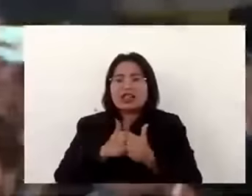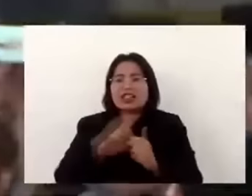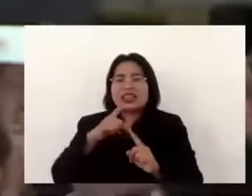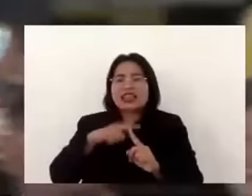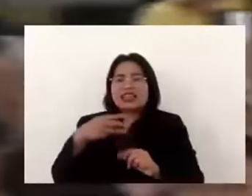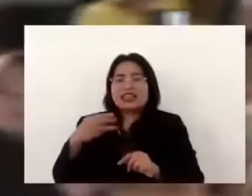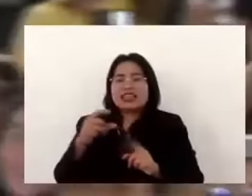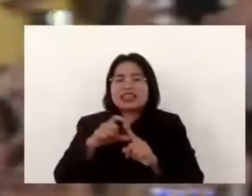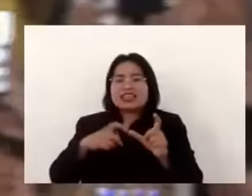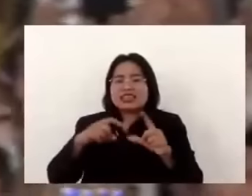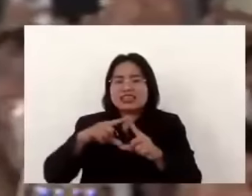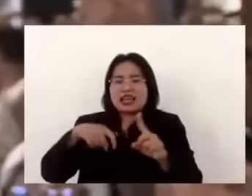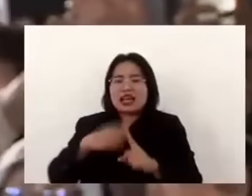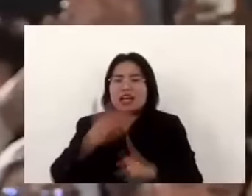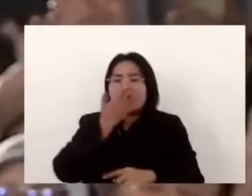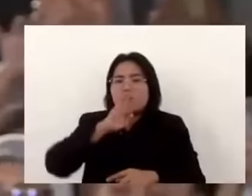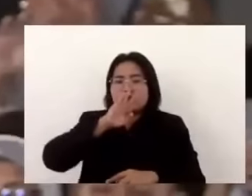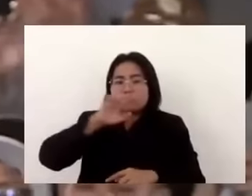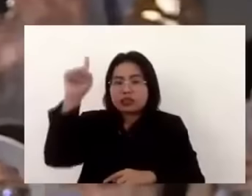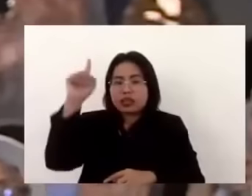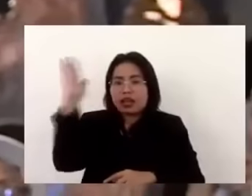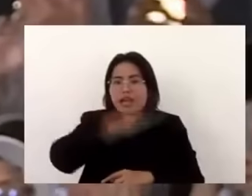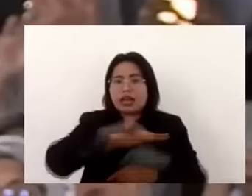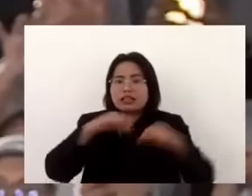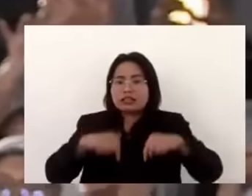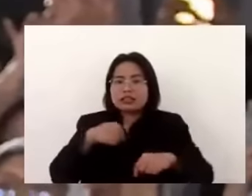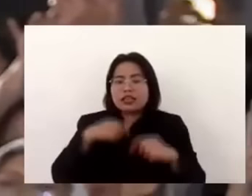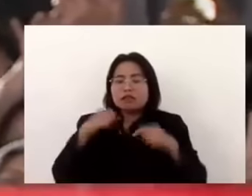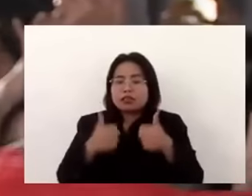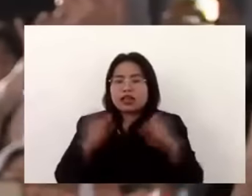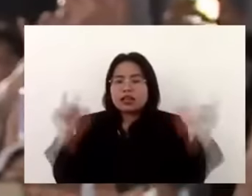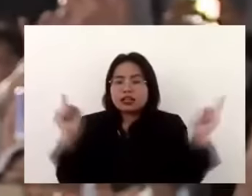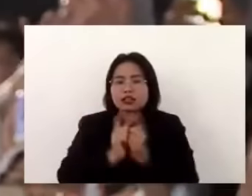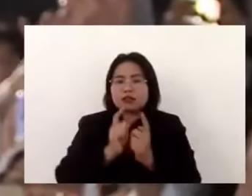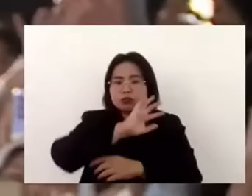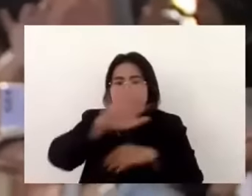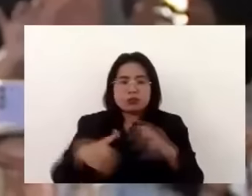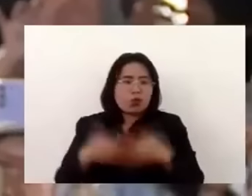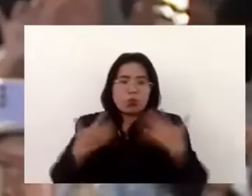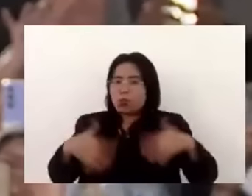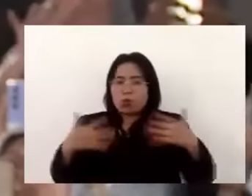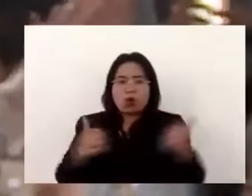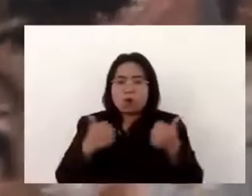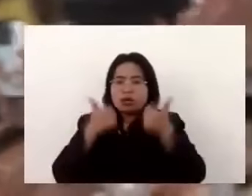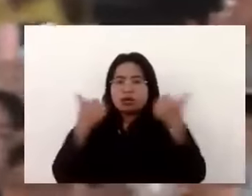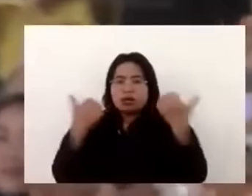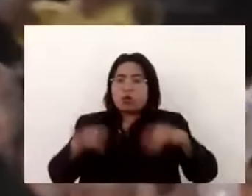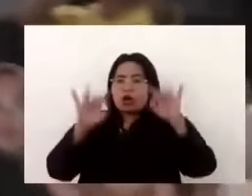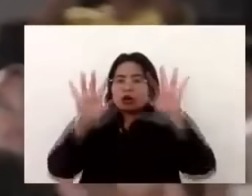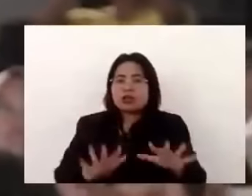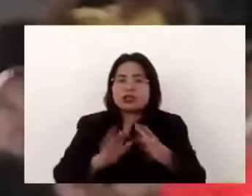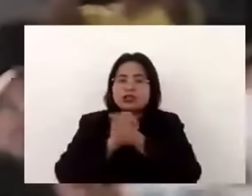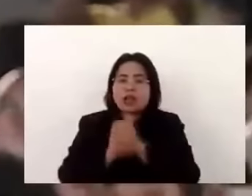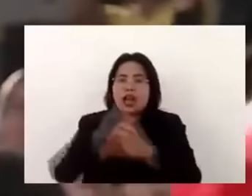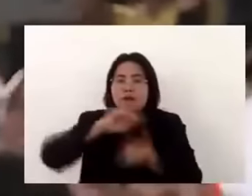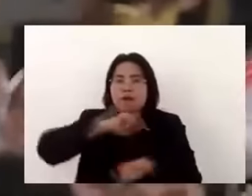saya Alhamdulillah hari ini saya bisa bertemu semuanya meriah luar biasa salam